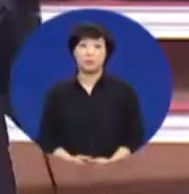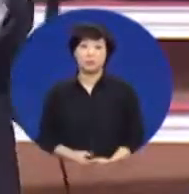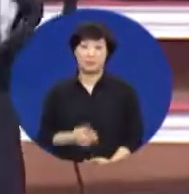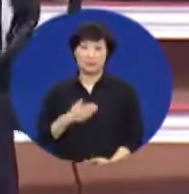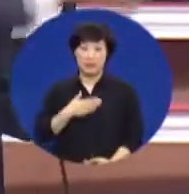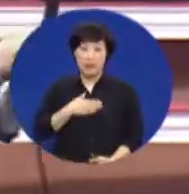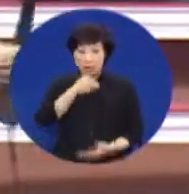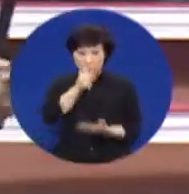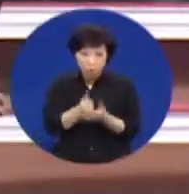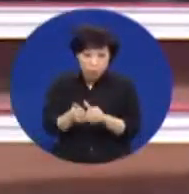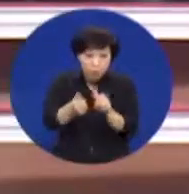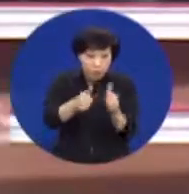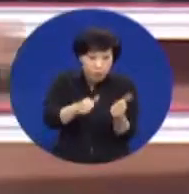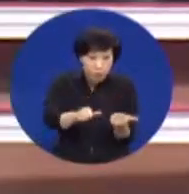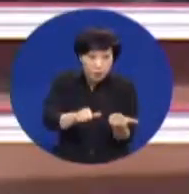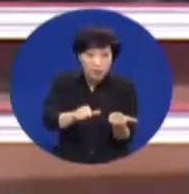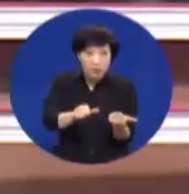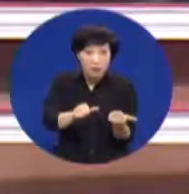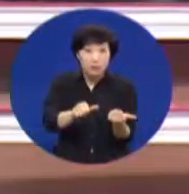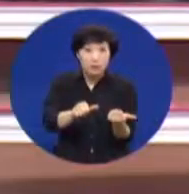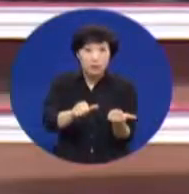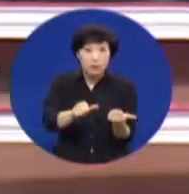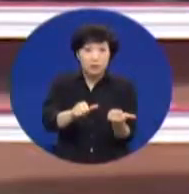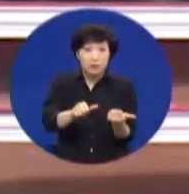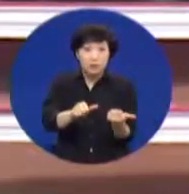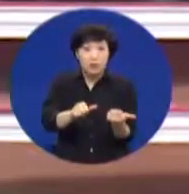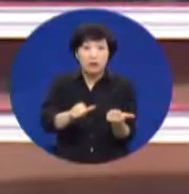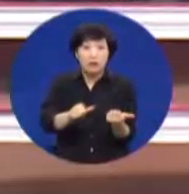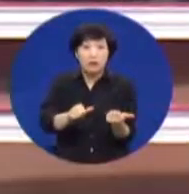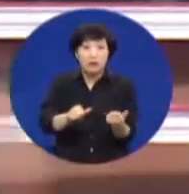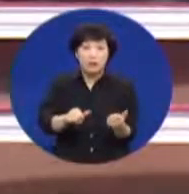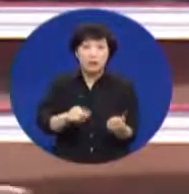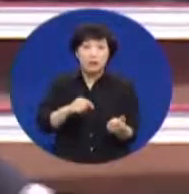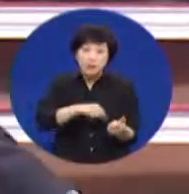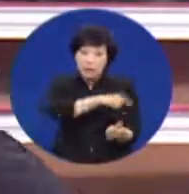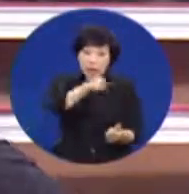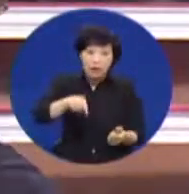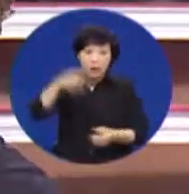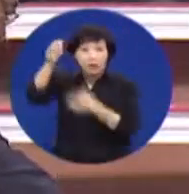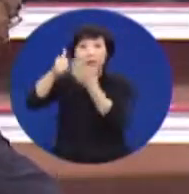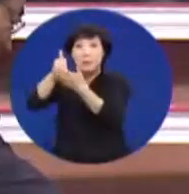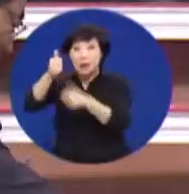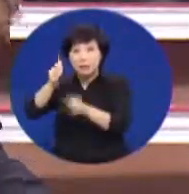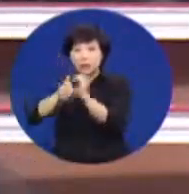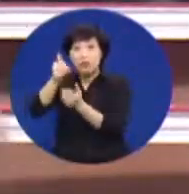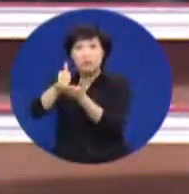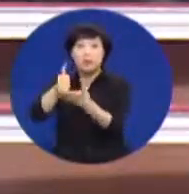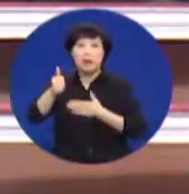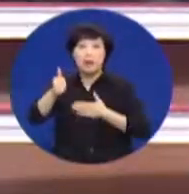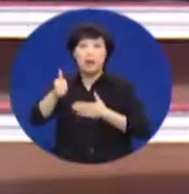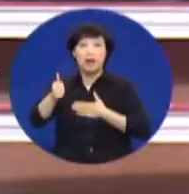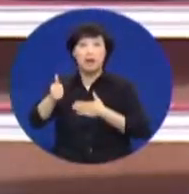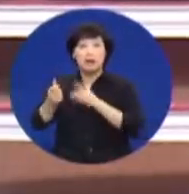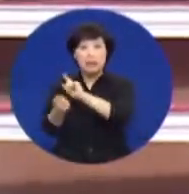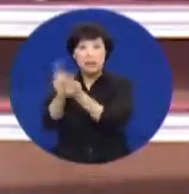나를 죄와 사망해서 하나님의 아들이 죽어서 구원하신 이 은혜